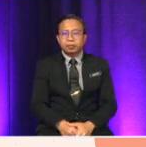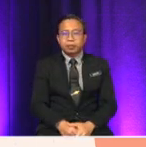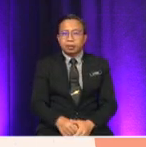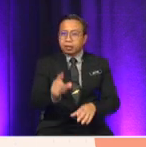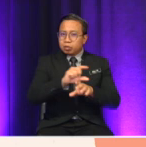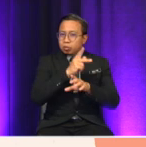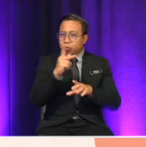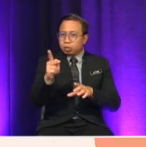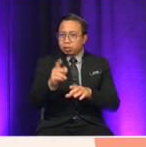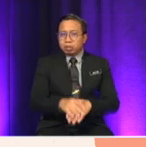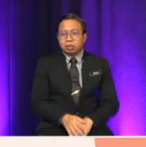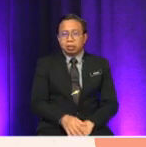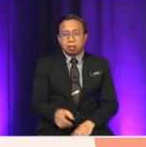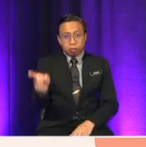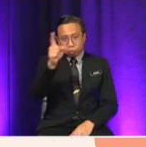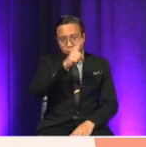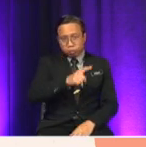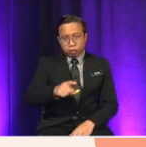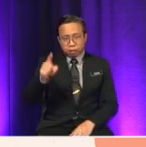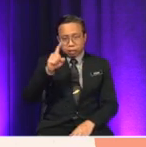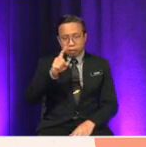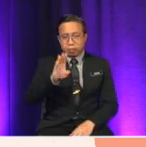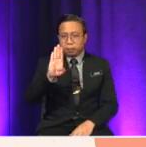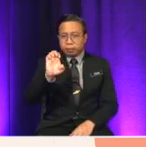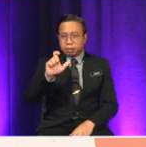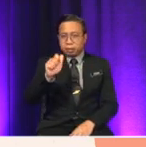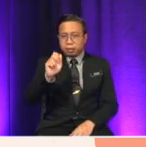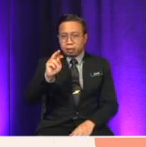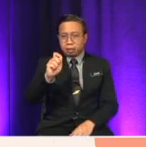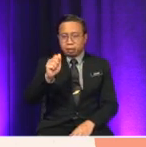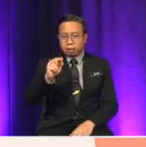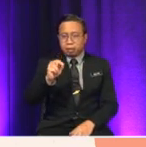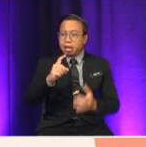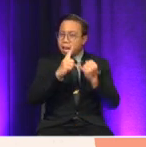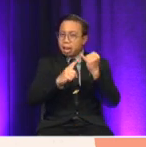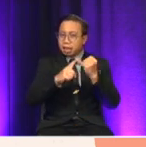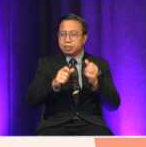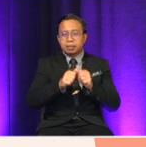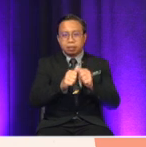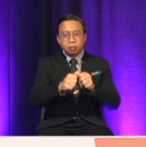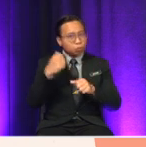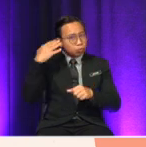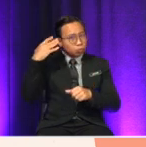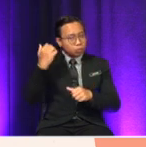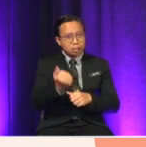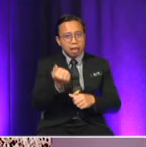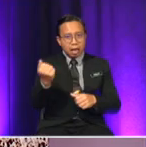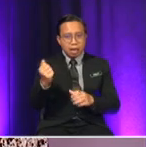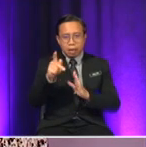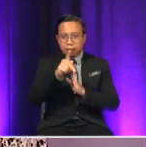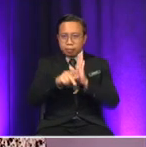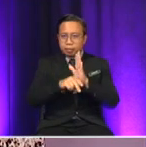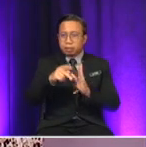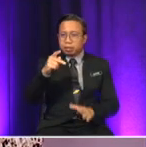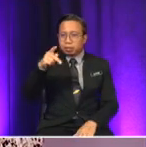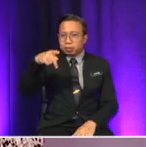menggunakan ribbon, gelung rotan dan juga belantan. Dan yang terakhir ialah mengikut bunyi peralatan perkusi.